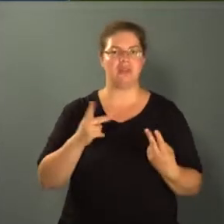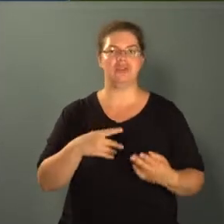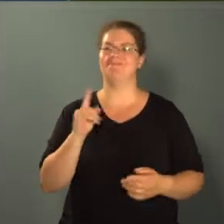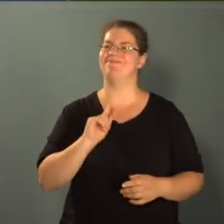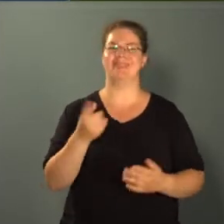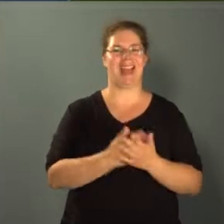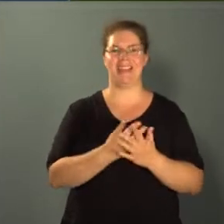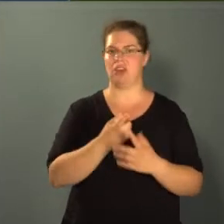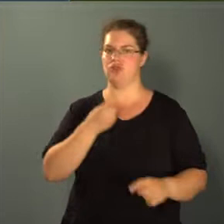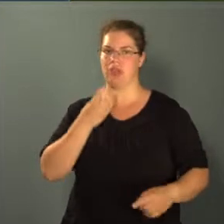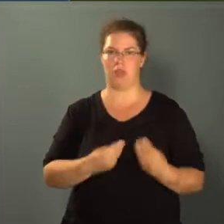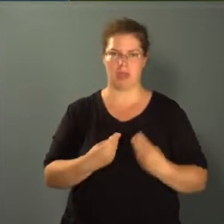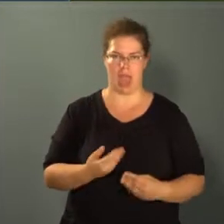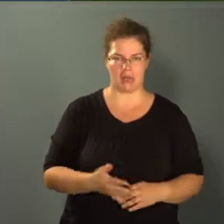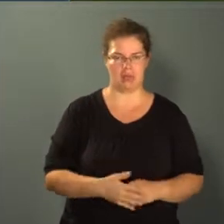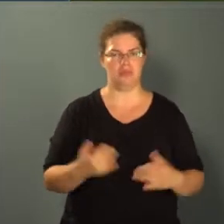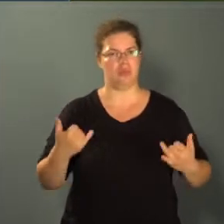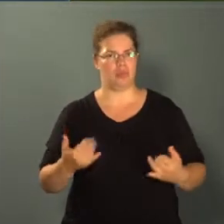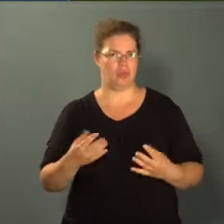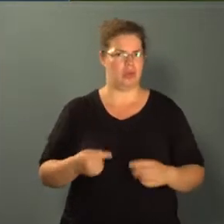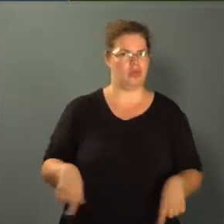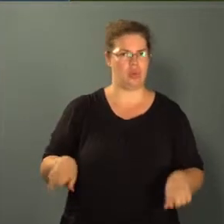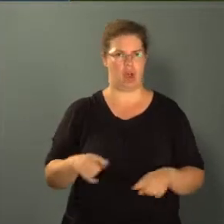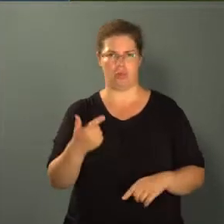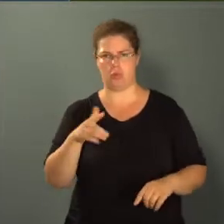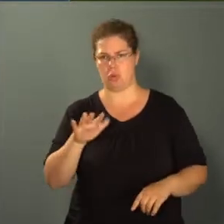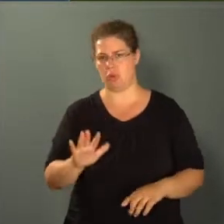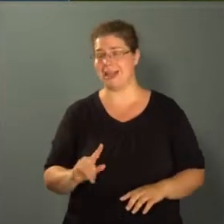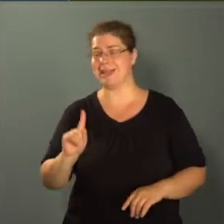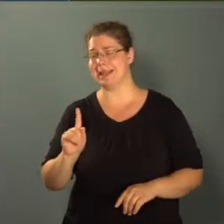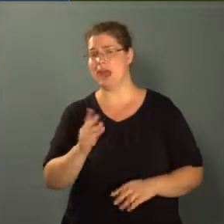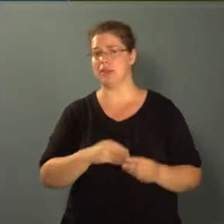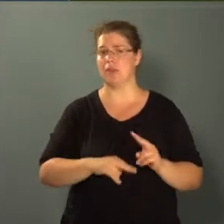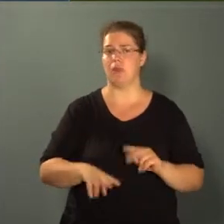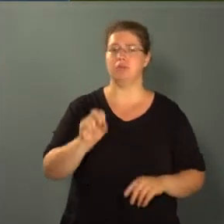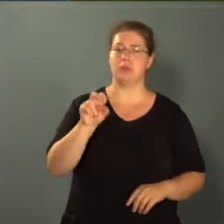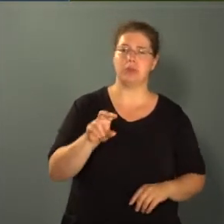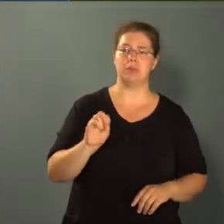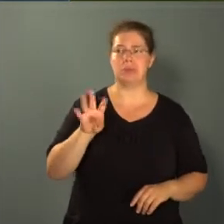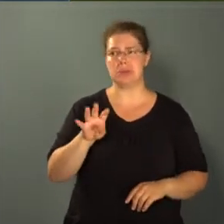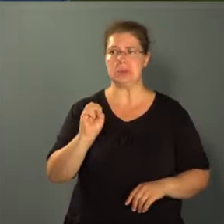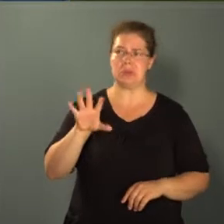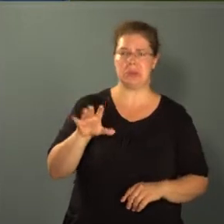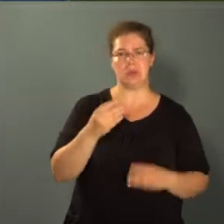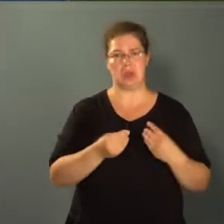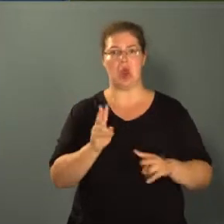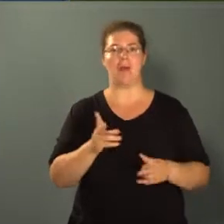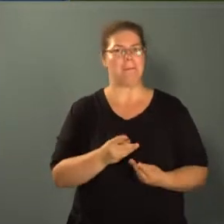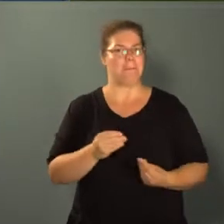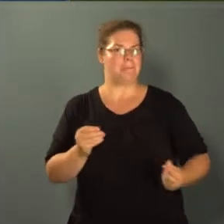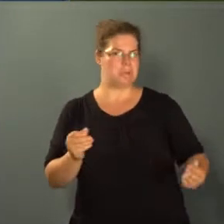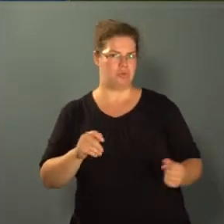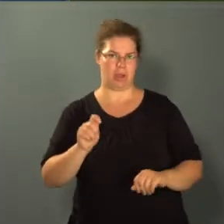sérült játékosom. Ugyebár most sokan vagyunk 25-en, de én azt gondolom, hogy van egy ilyen 13-14-15 játékosom, aki a